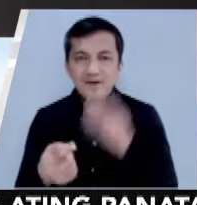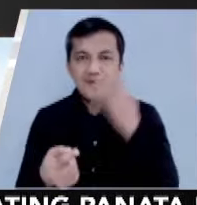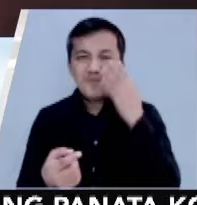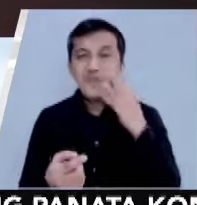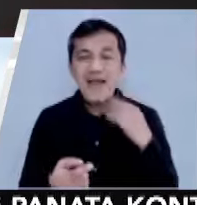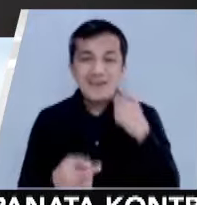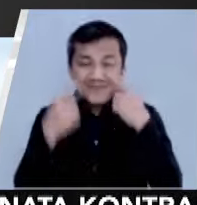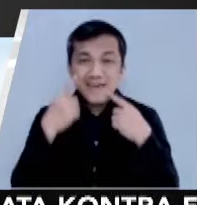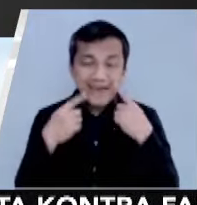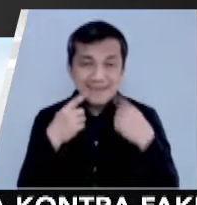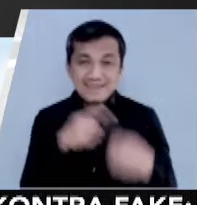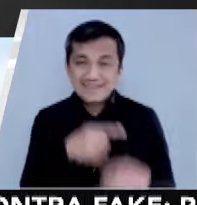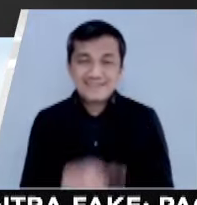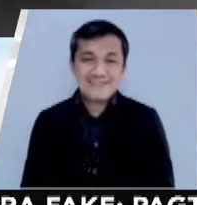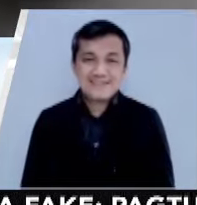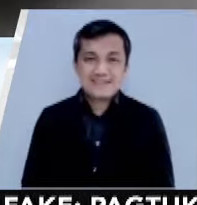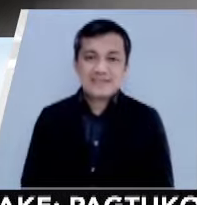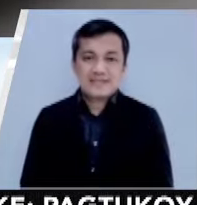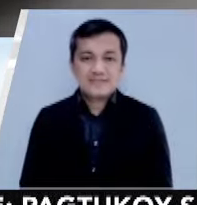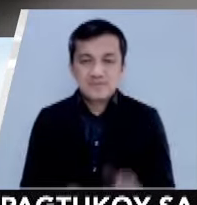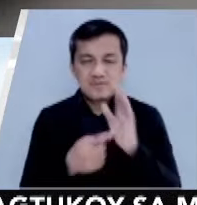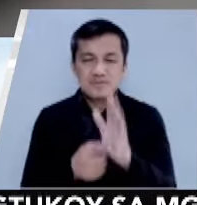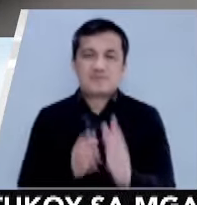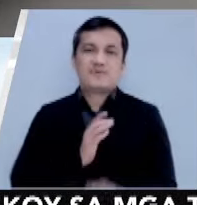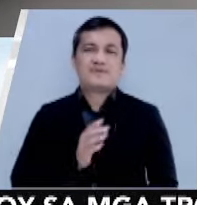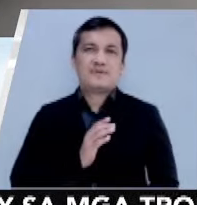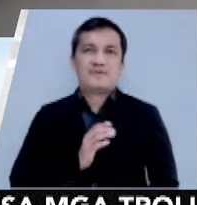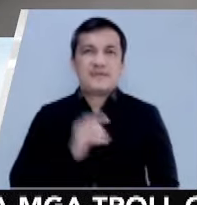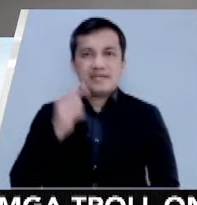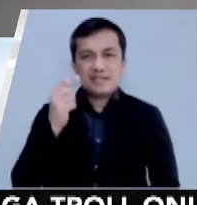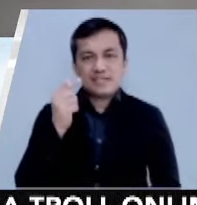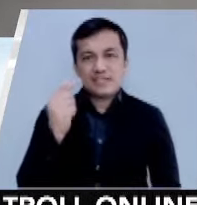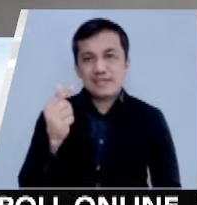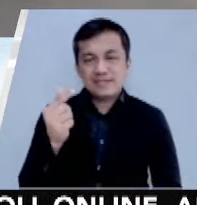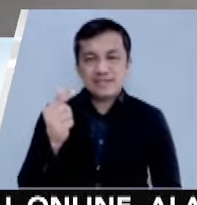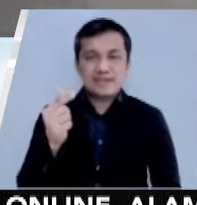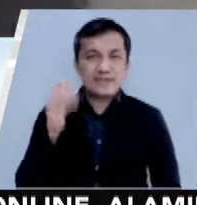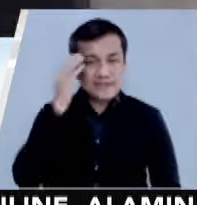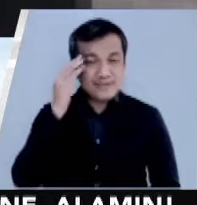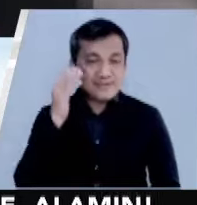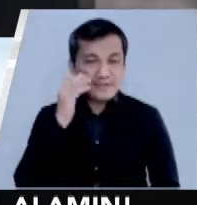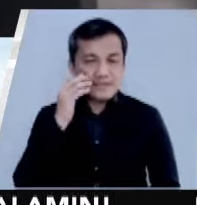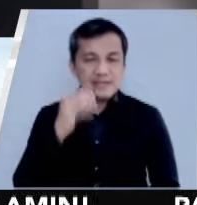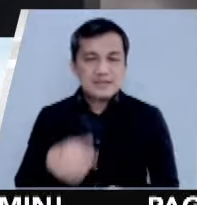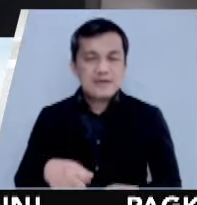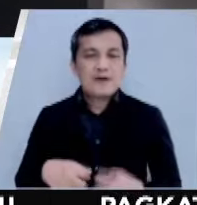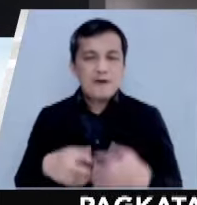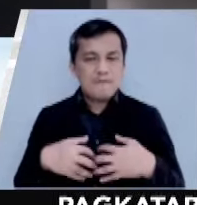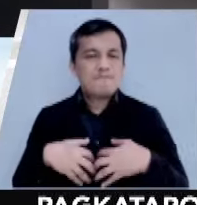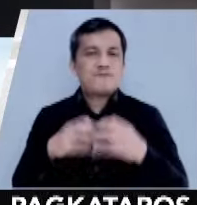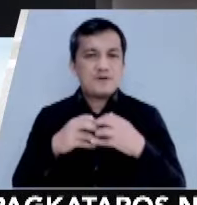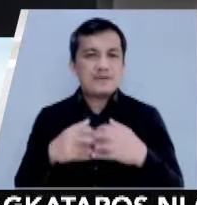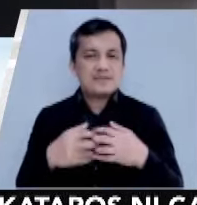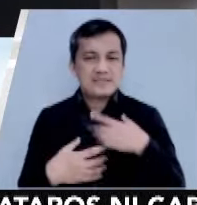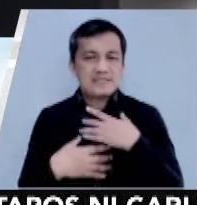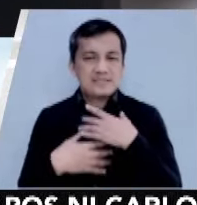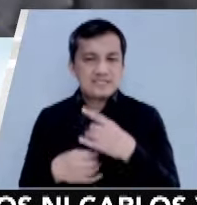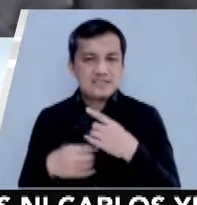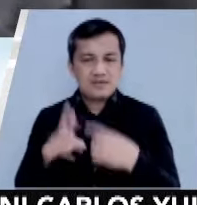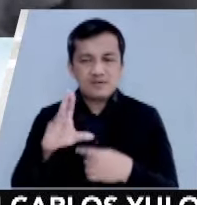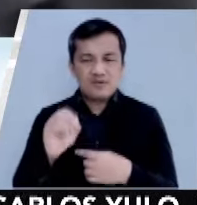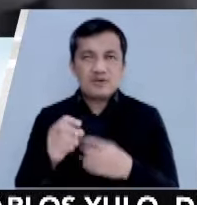Dahil daw sa ipinakitang kabaitan ng mga K-drama stars, nabuhay ang interest ni Rocco na simulan ang kanyang K-drama